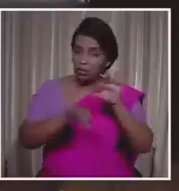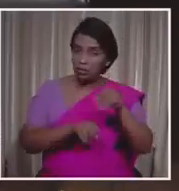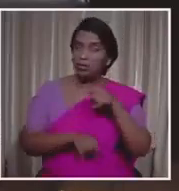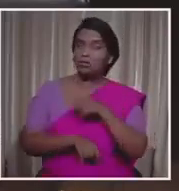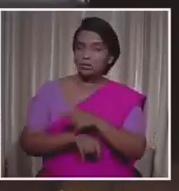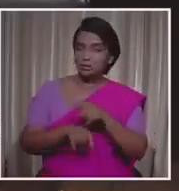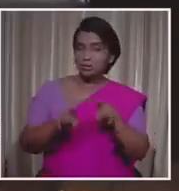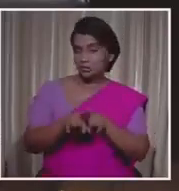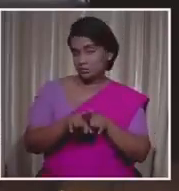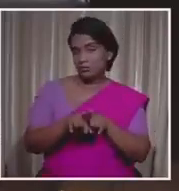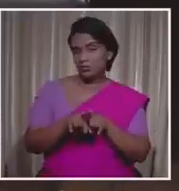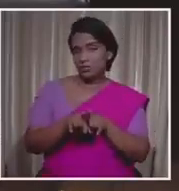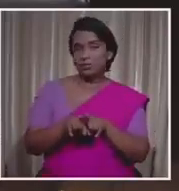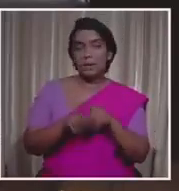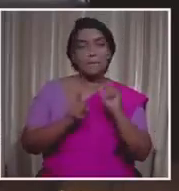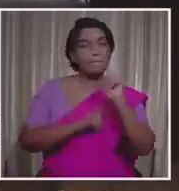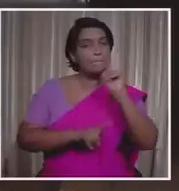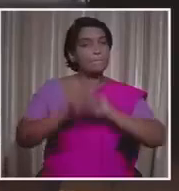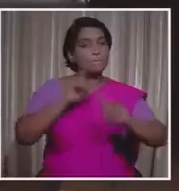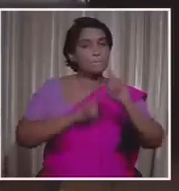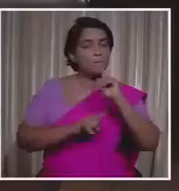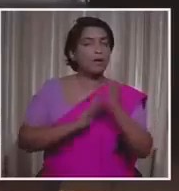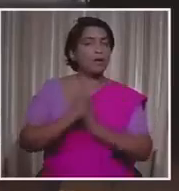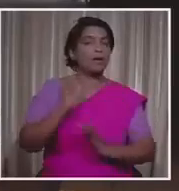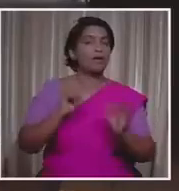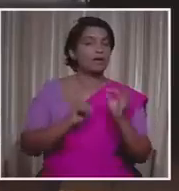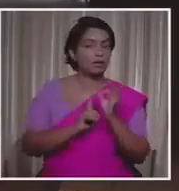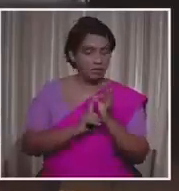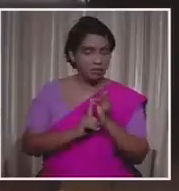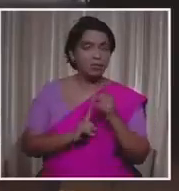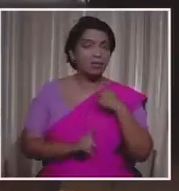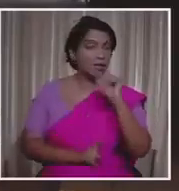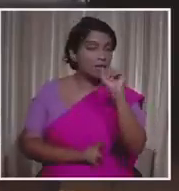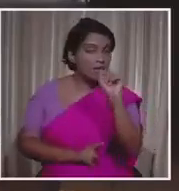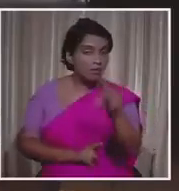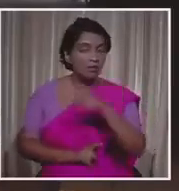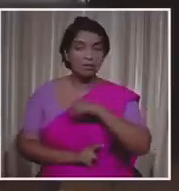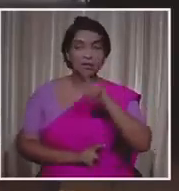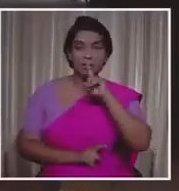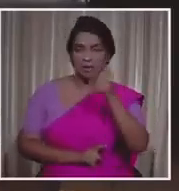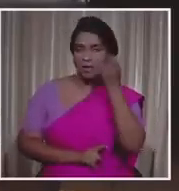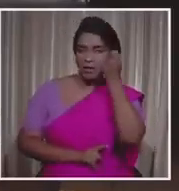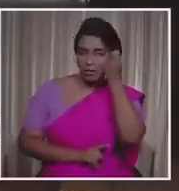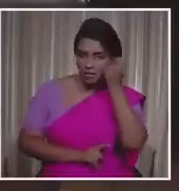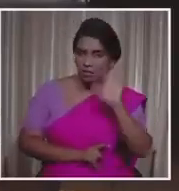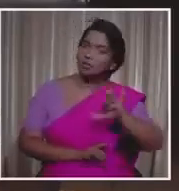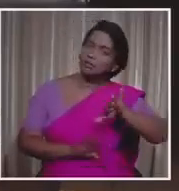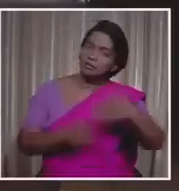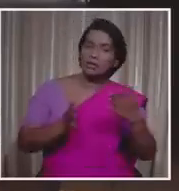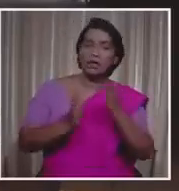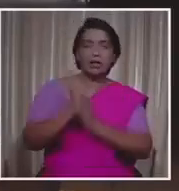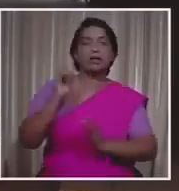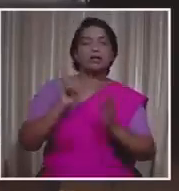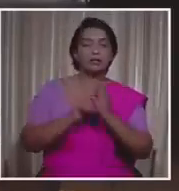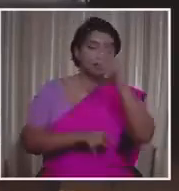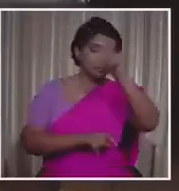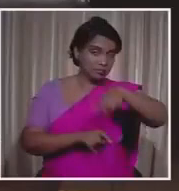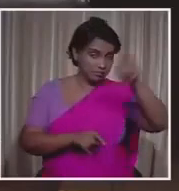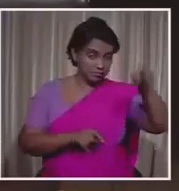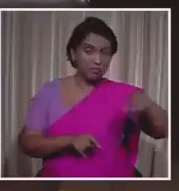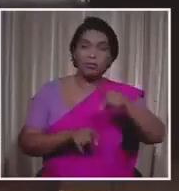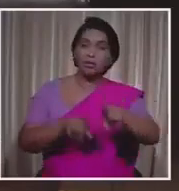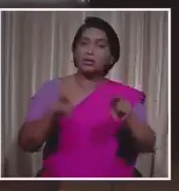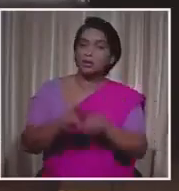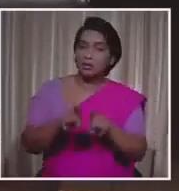ගනු ලැබීමට පාර්ලිමේන්තු මන්ත්‍රීවරයෙකු යෝජනා කිරීමට අදහස් කරන සෑම මන්ත්‍රීවරයෙකුම